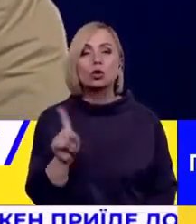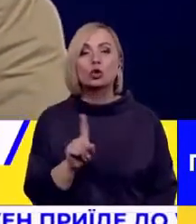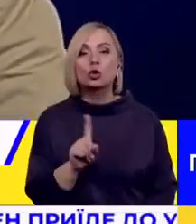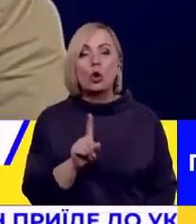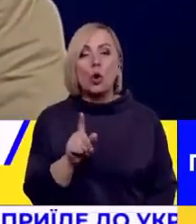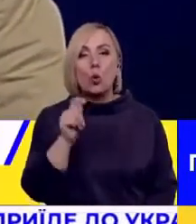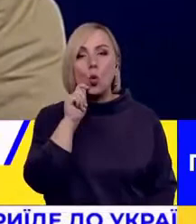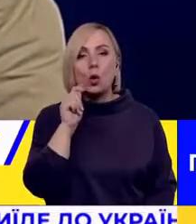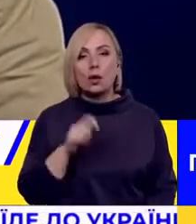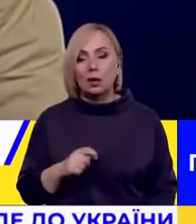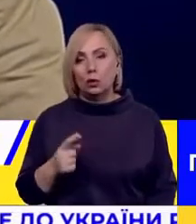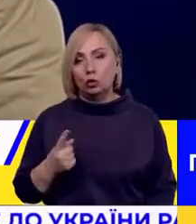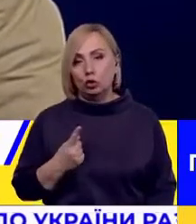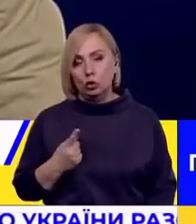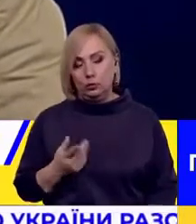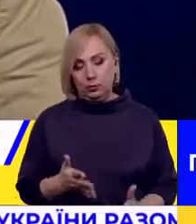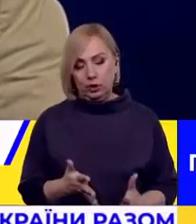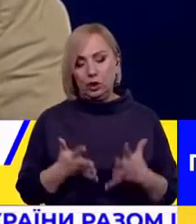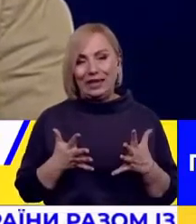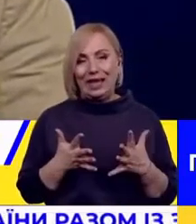чекає абсолютно чітке